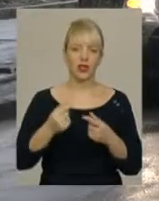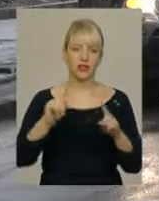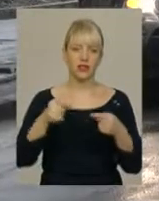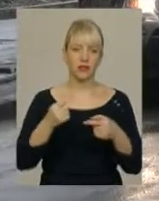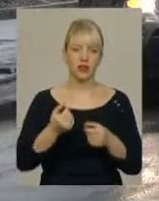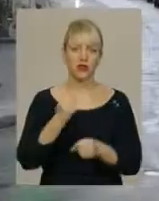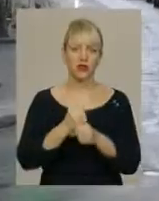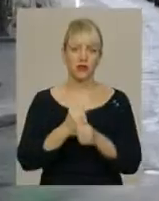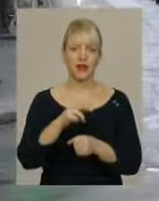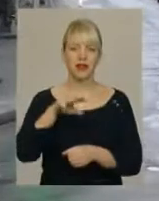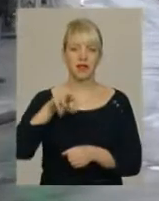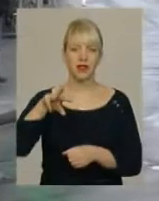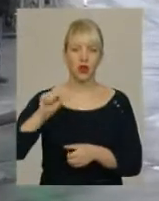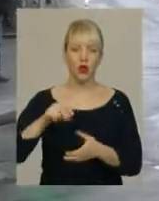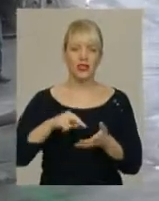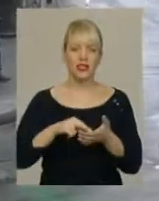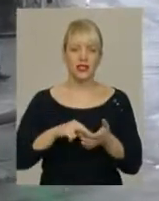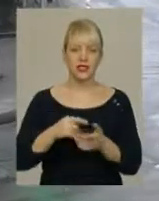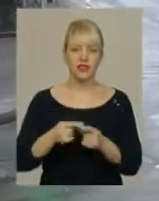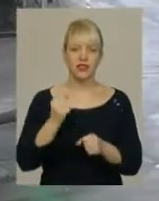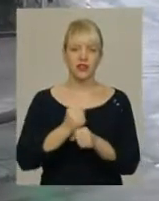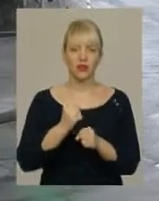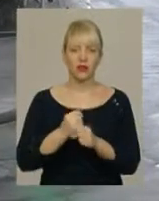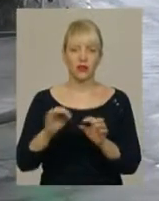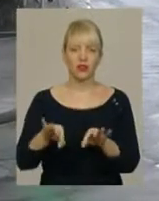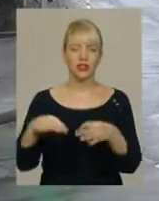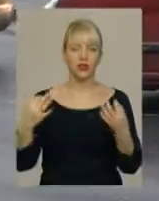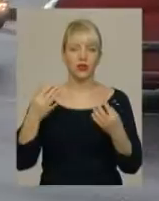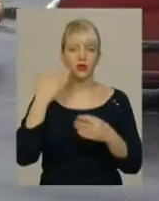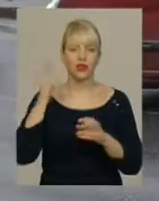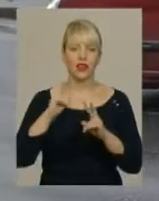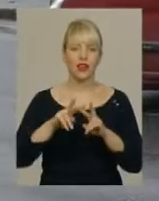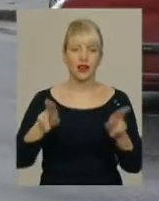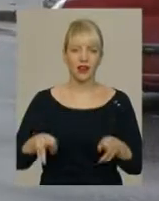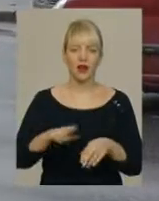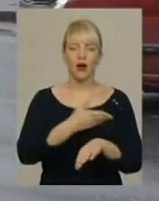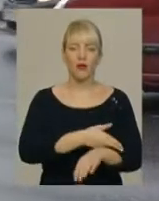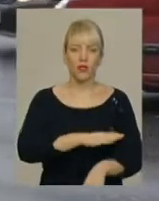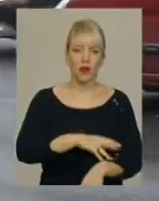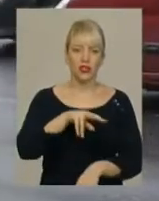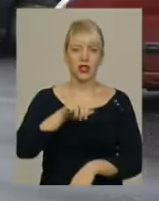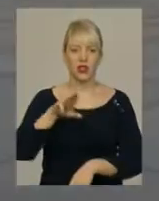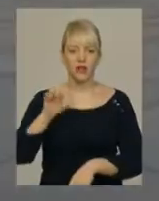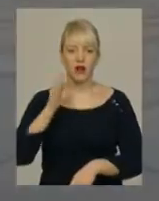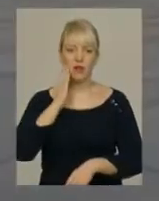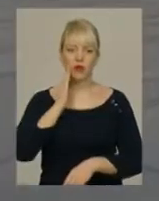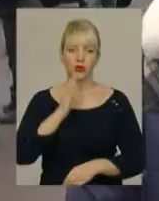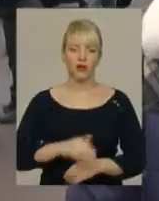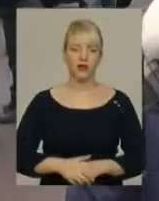зробити митні ставки на ввезення за кордону авто доступнішими, як у сусідній Польщі, Литві чи Молдові.